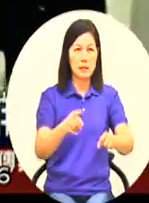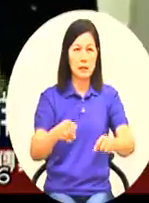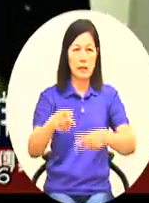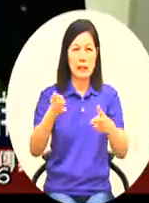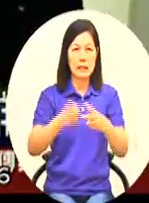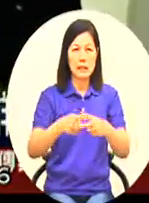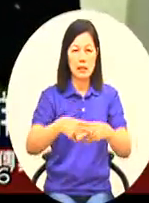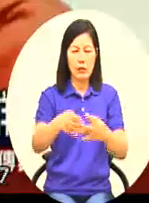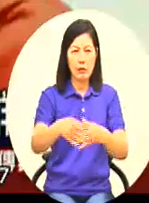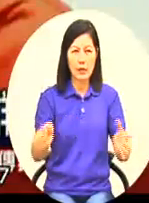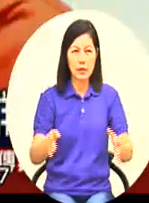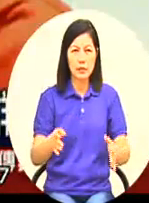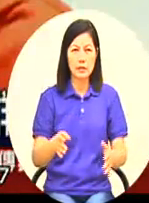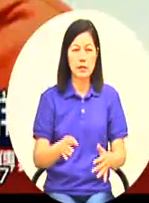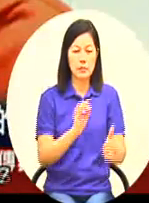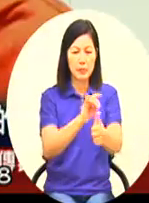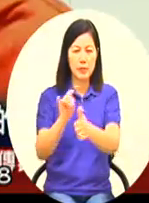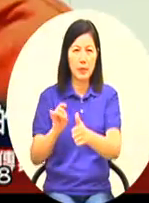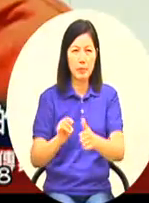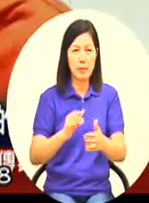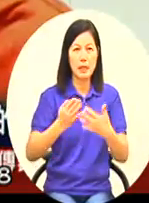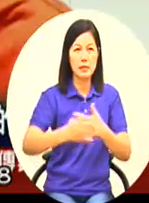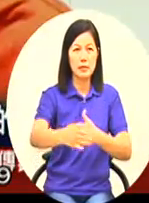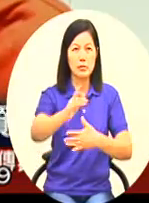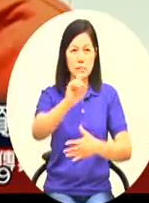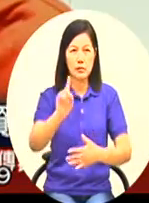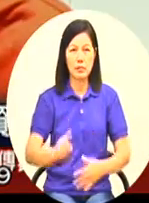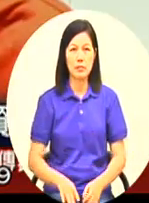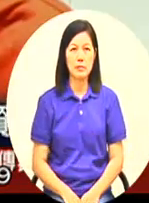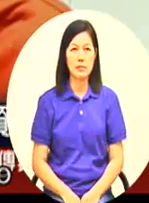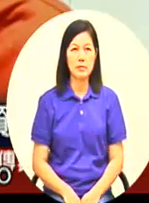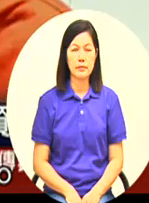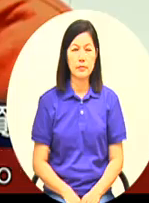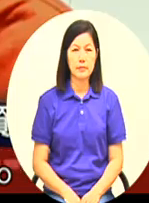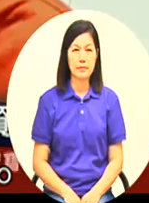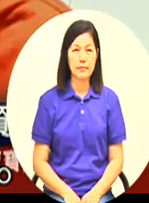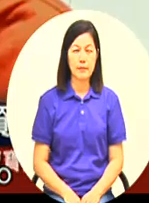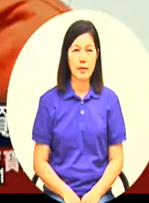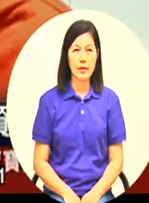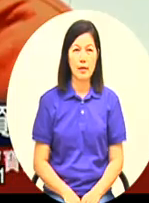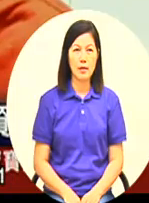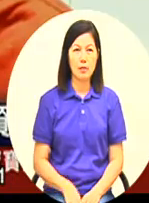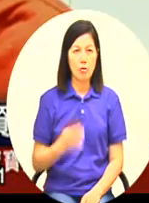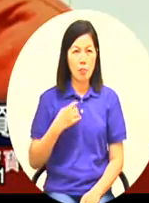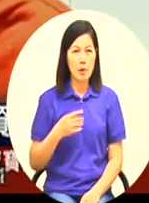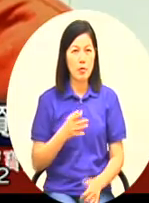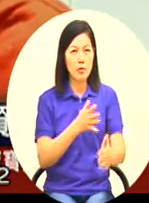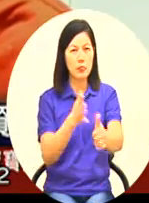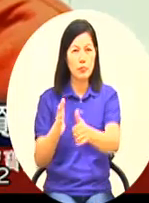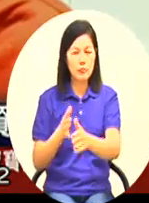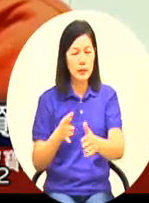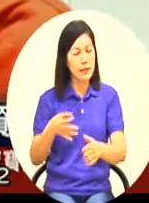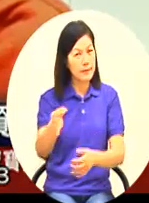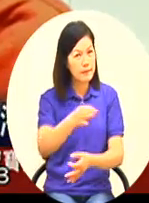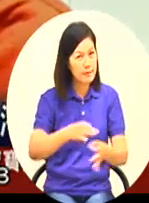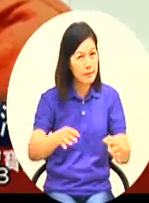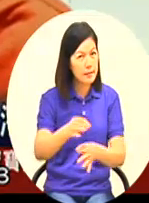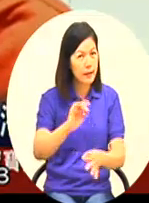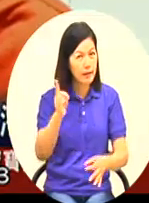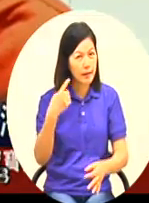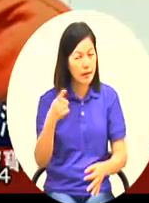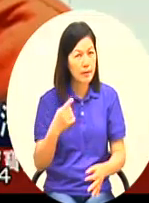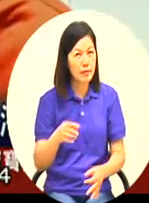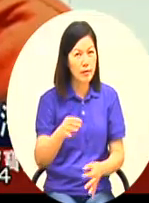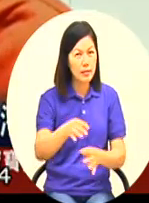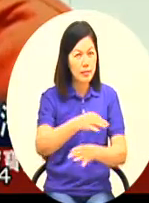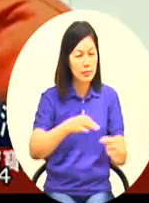述诈骗犯罪过程。 那如果说金额小的话，我们就会以调查他的资金，要清查他的资金